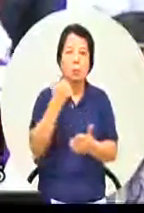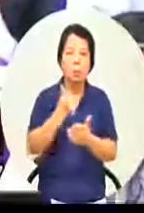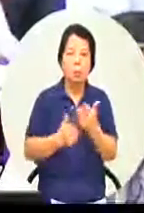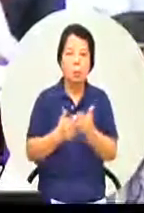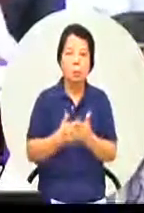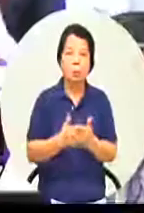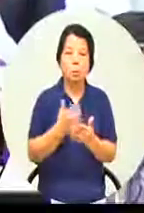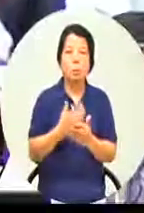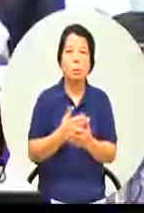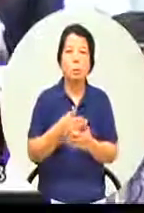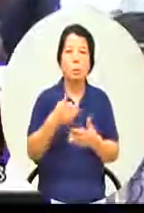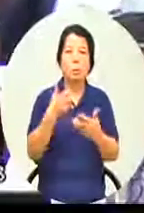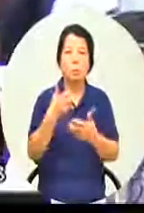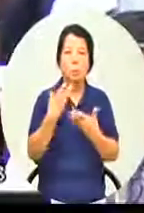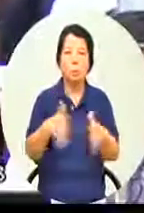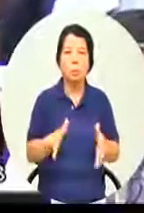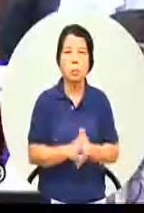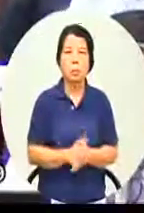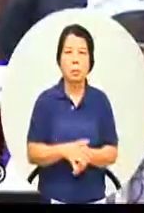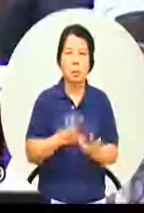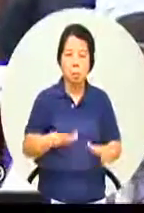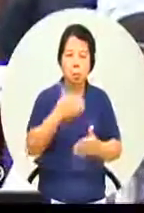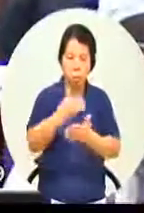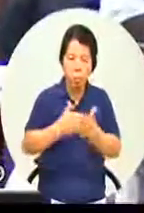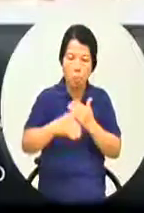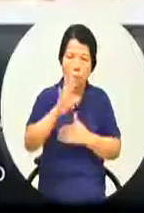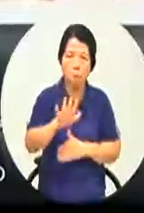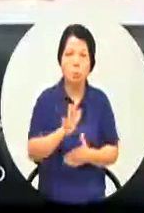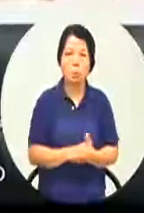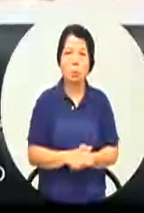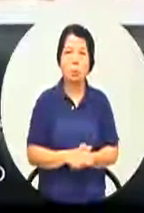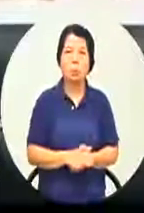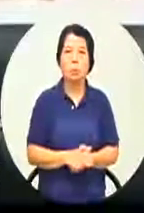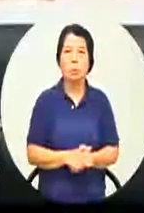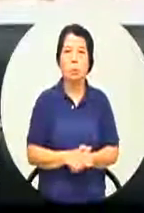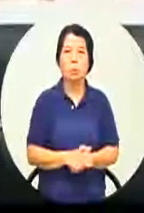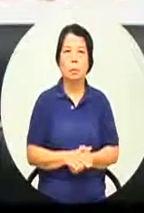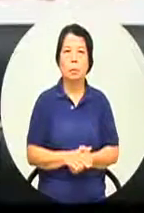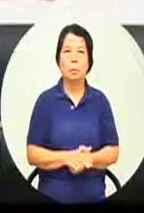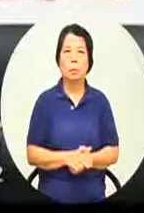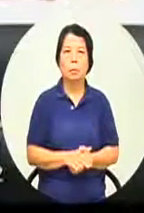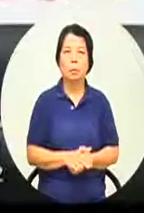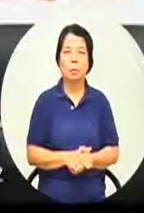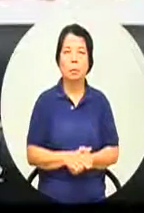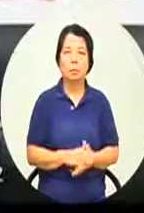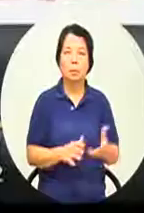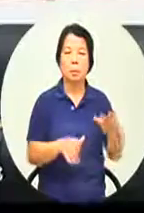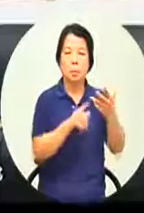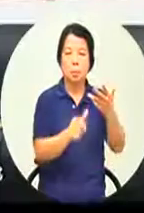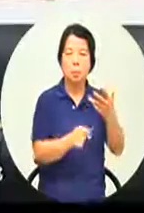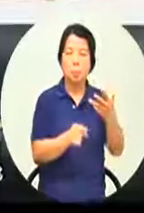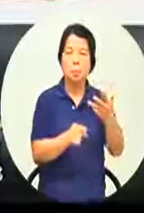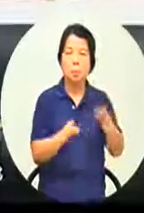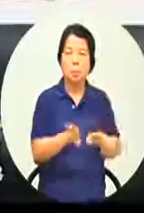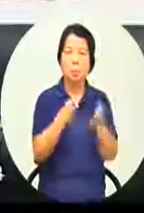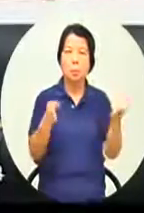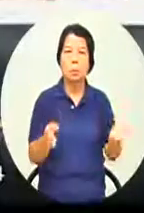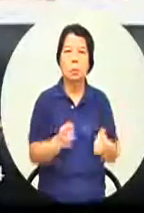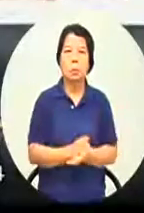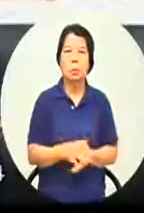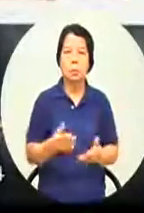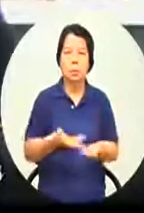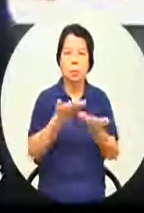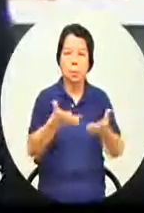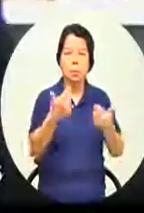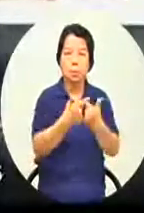多的哈，所以这个部分呢是有略微减少。 所以你的意思是说到？ 我现在是 八月份之后，所以你们提供给大